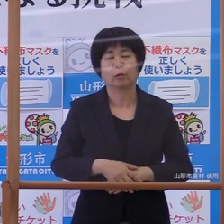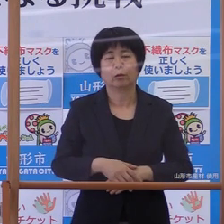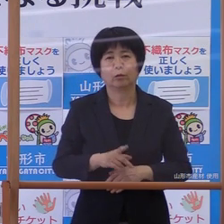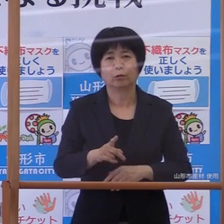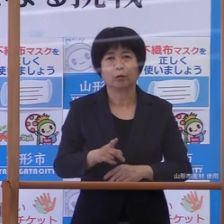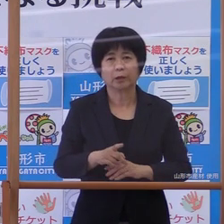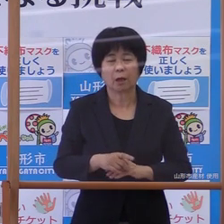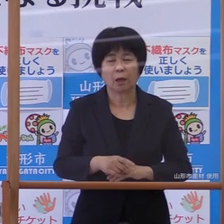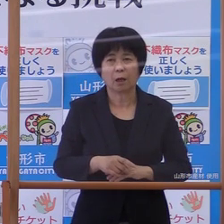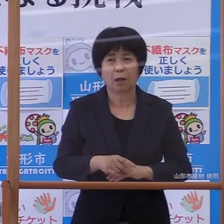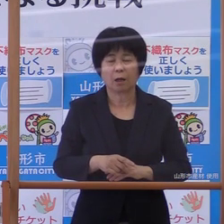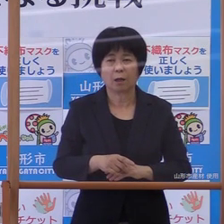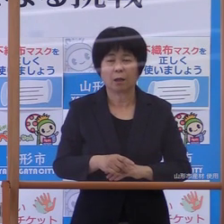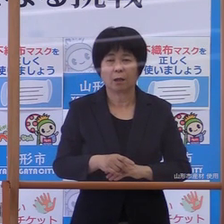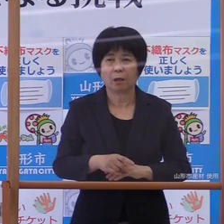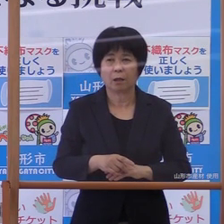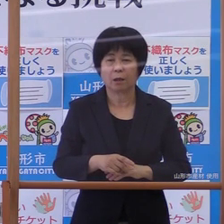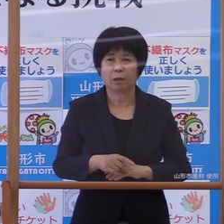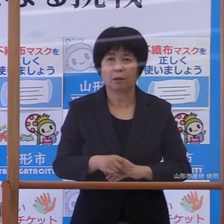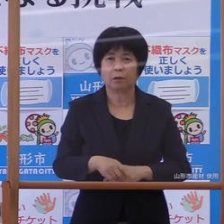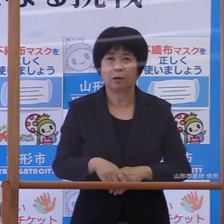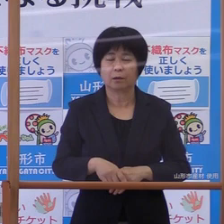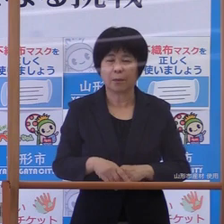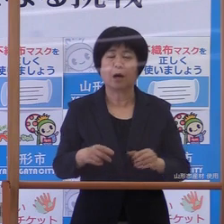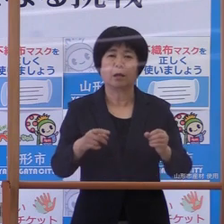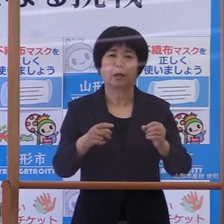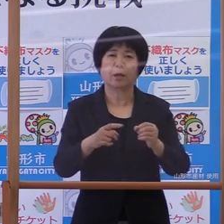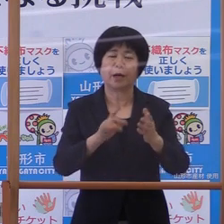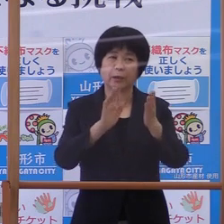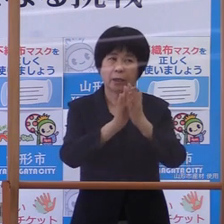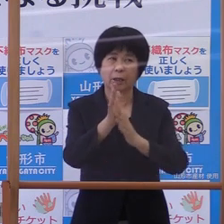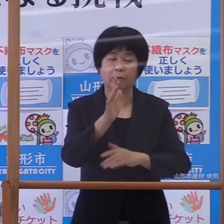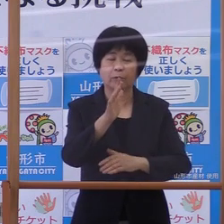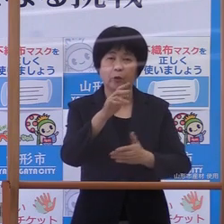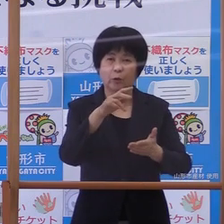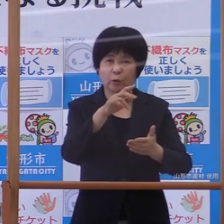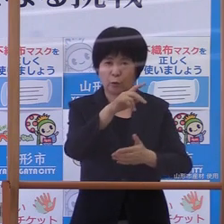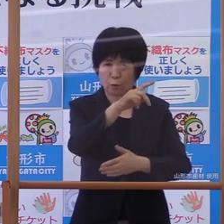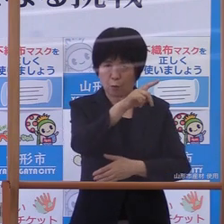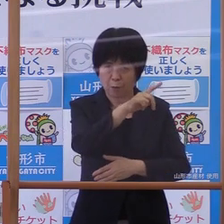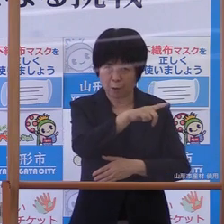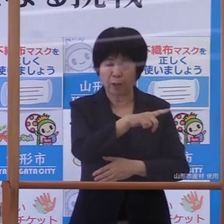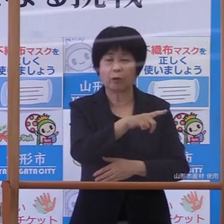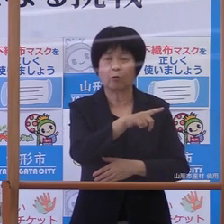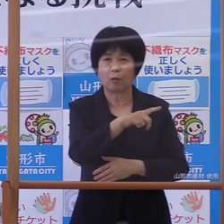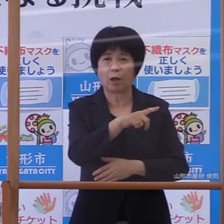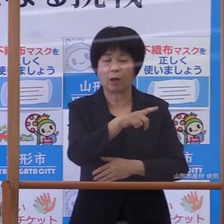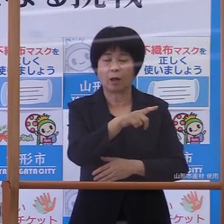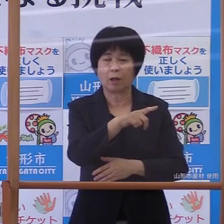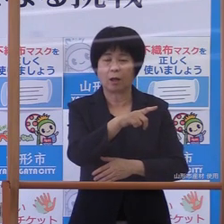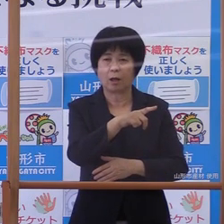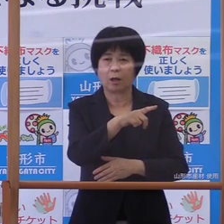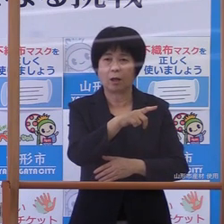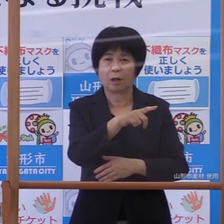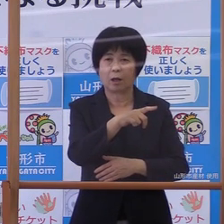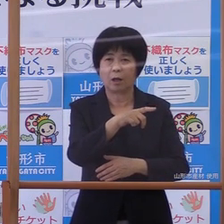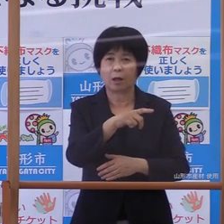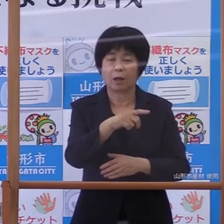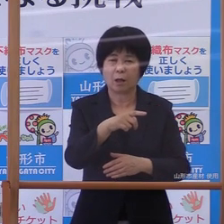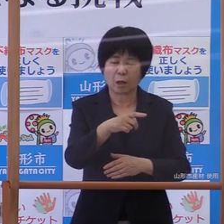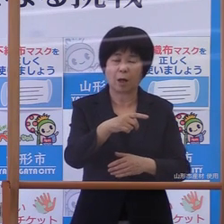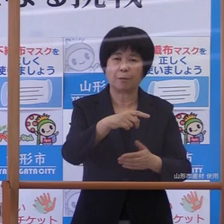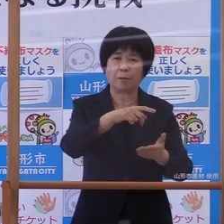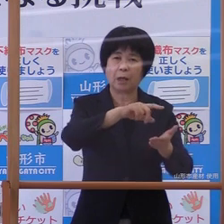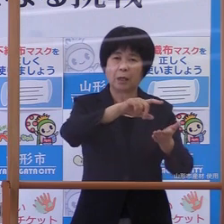した中でですね、山形県の場合はこのある程度4地域に人も分散して